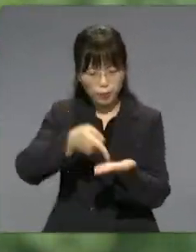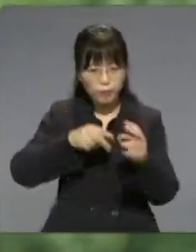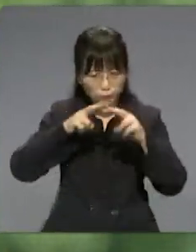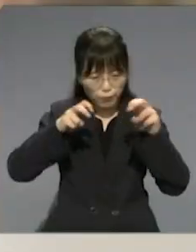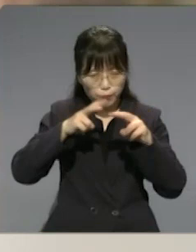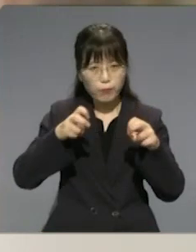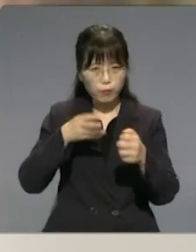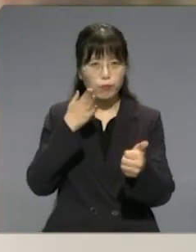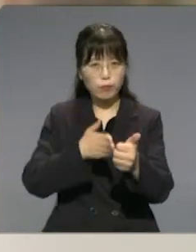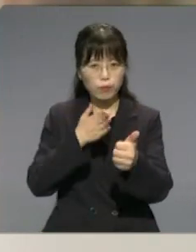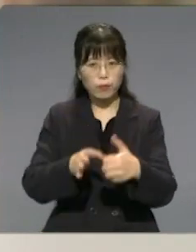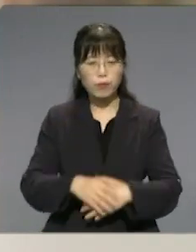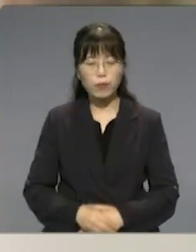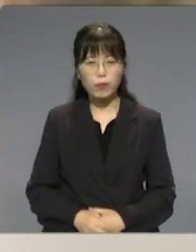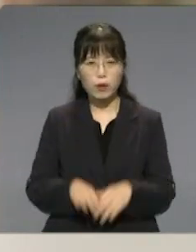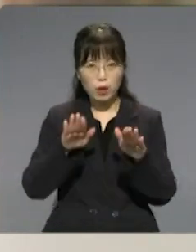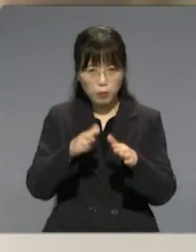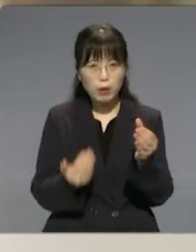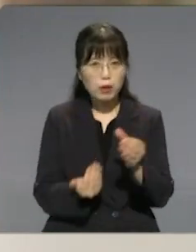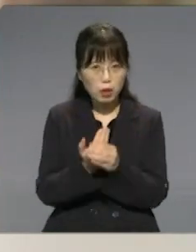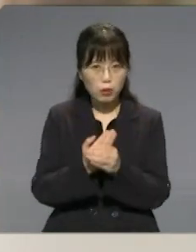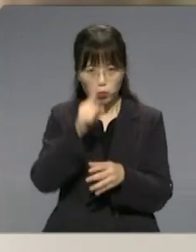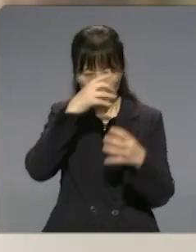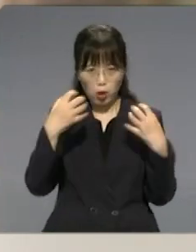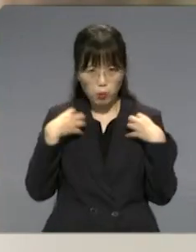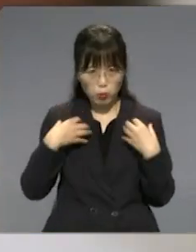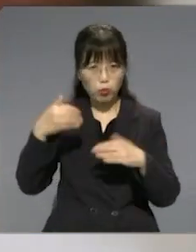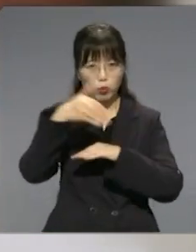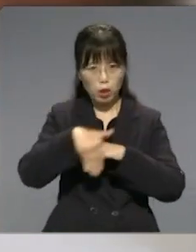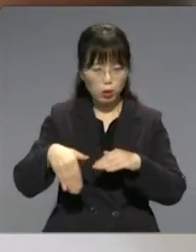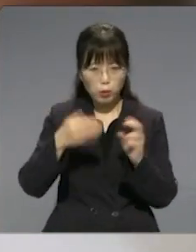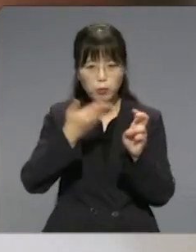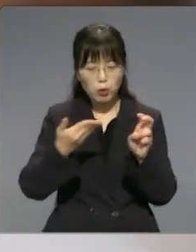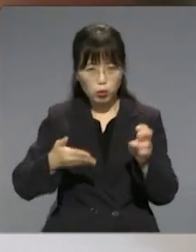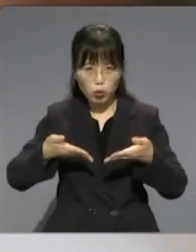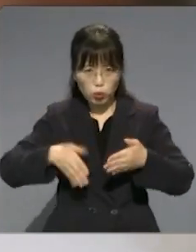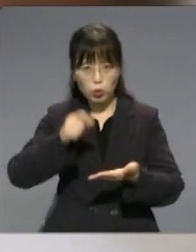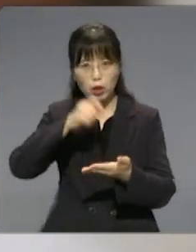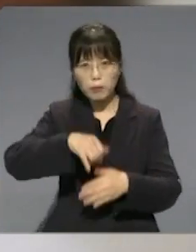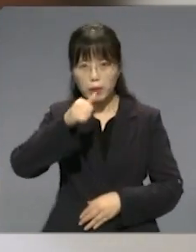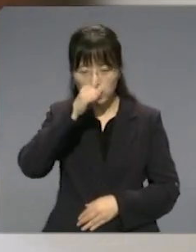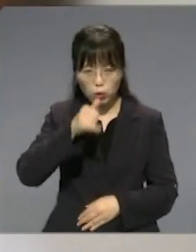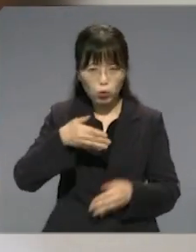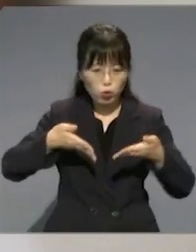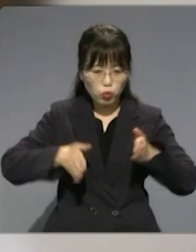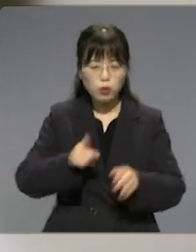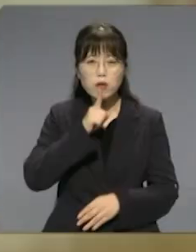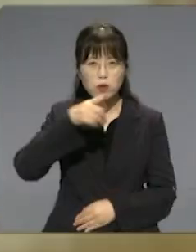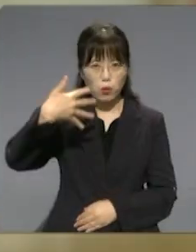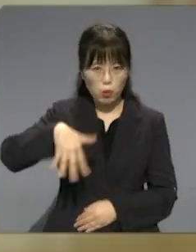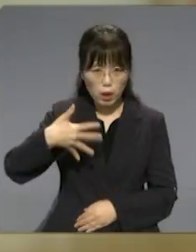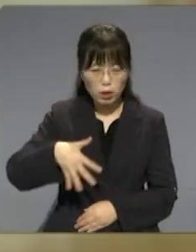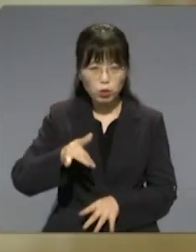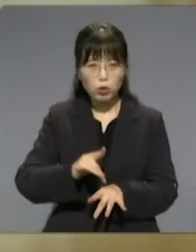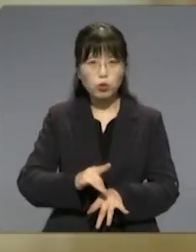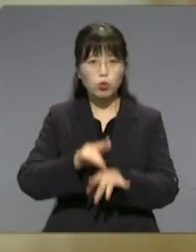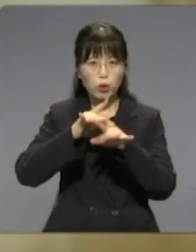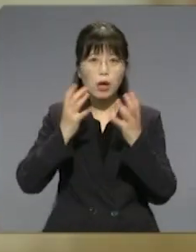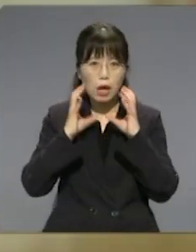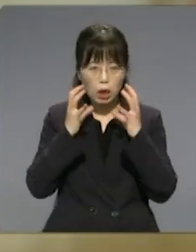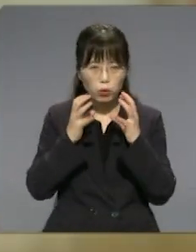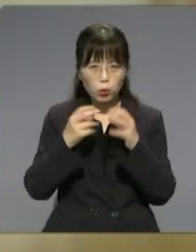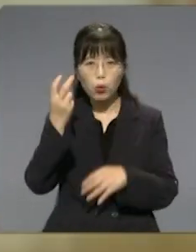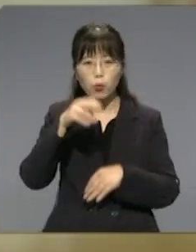의뢰했습니다. 이번 사건은 정부 방침으로 미추홀구가 출산 기록만 있고 출생신고가 되지 않은 이른바